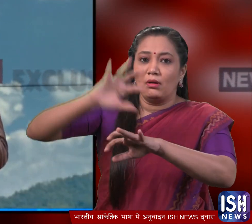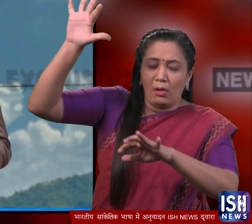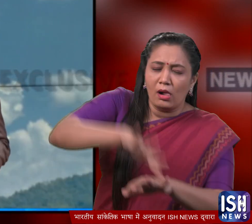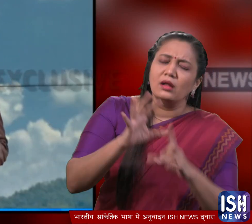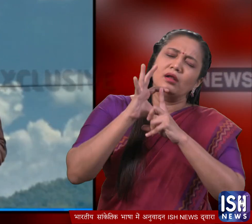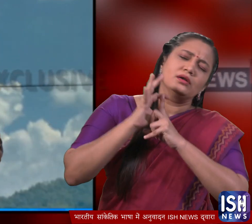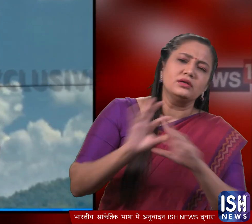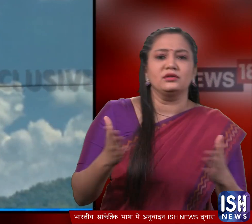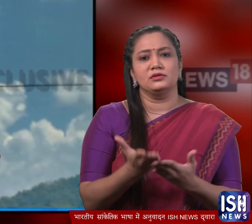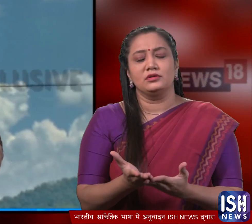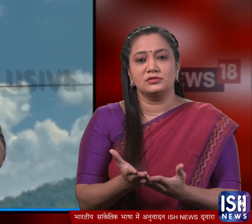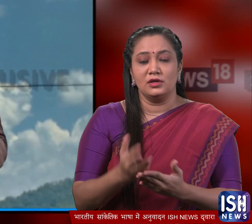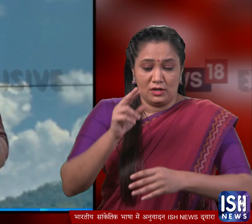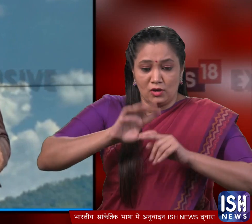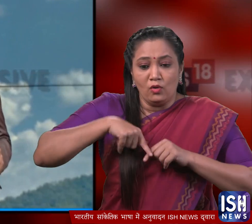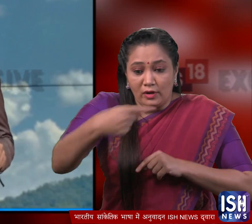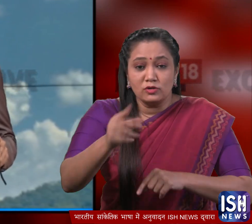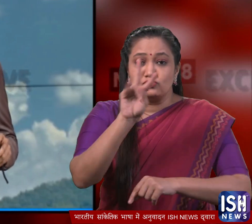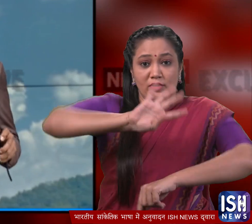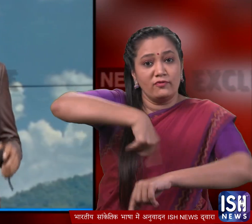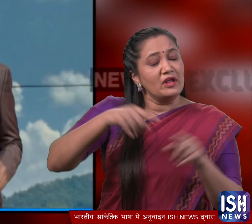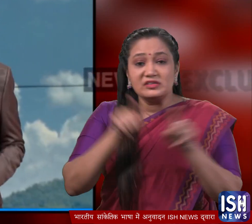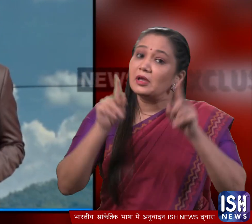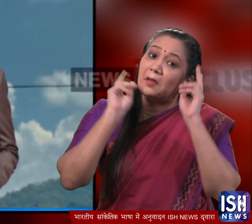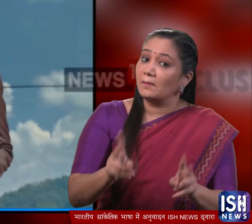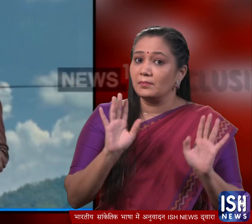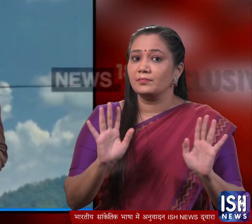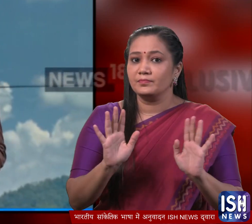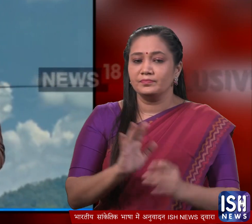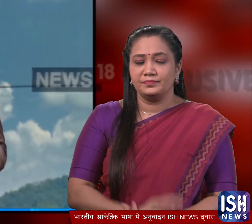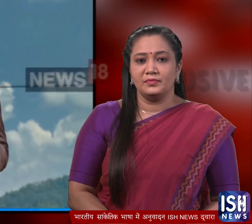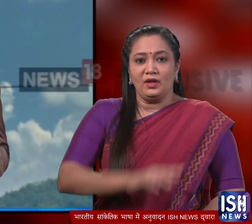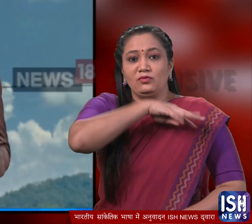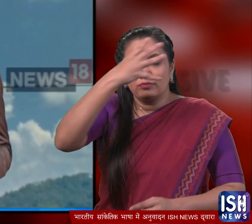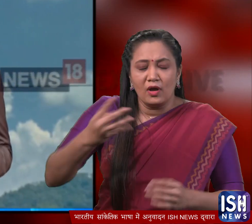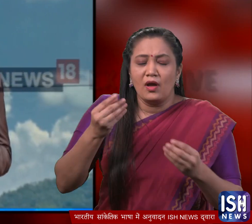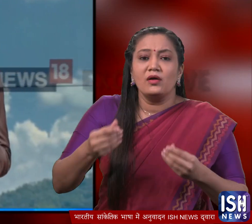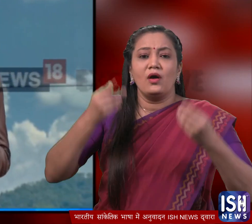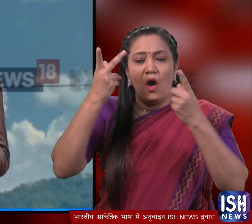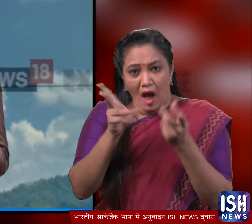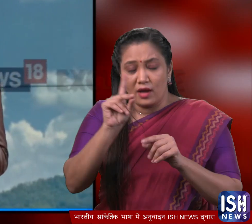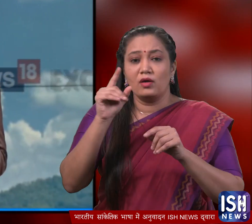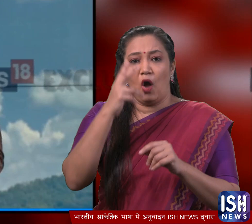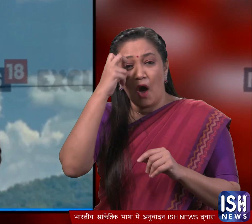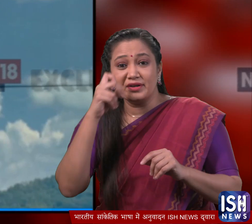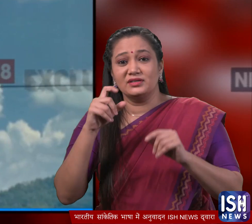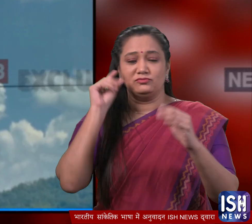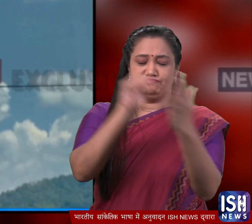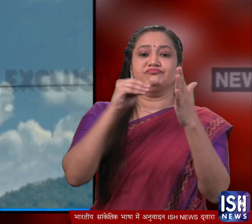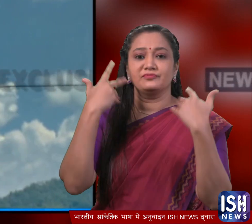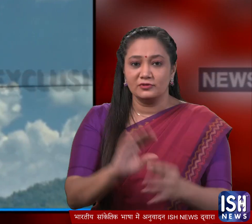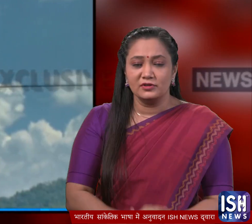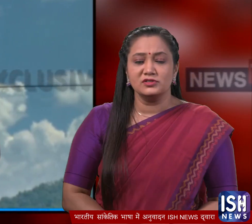की घटनाओं से मची और अभी अगले 24 घंटों तक वहां राहत मिलने की उम्मीद भी नहीं, क्योंकि अभी उत्तराखंड में आफत बरसने का ऑरेंज अलर्ट